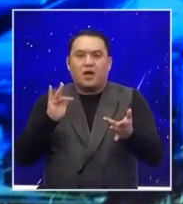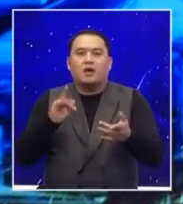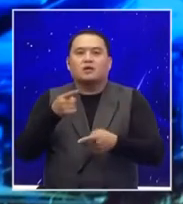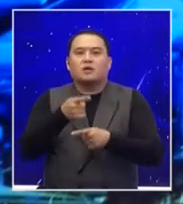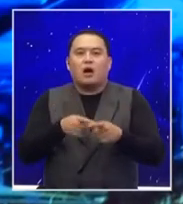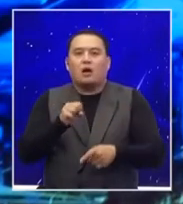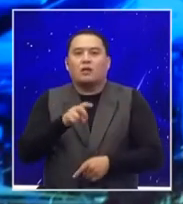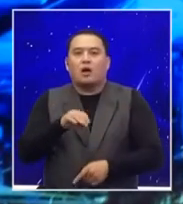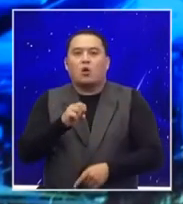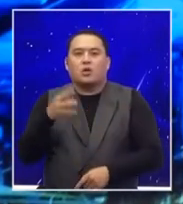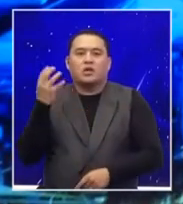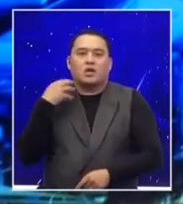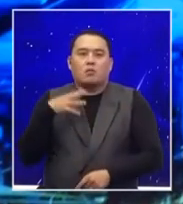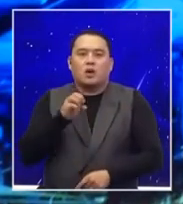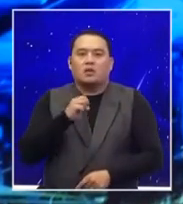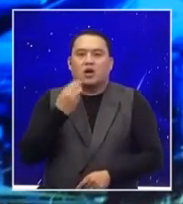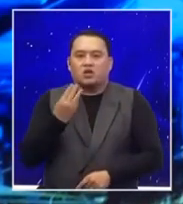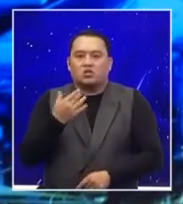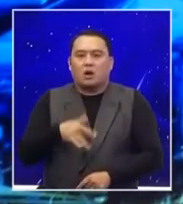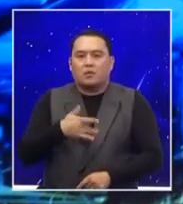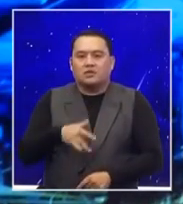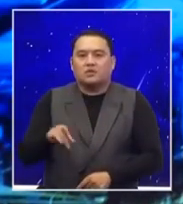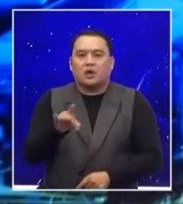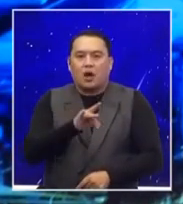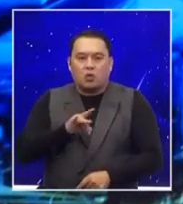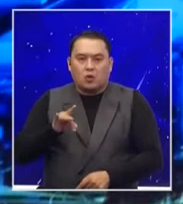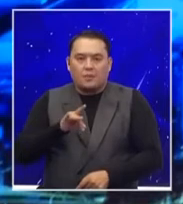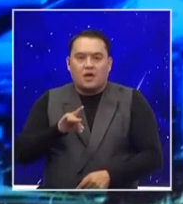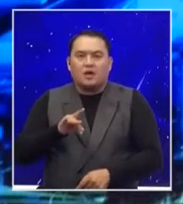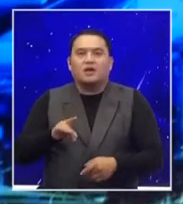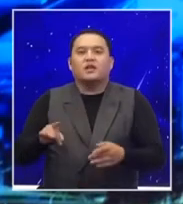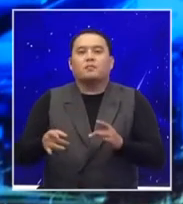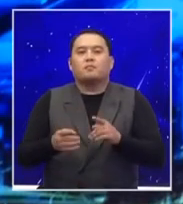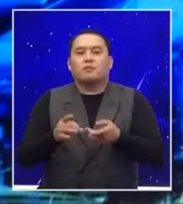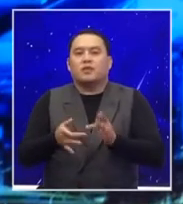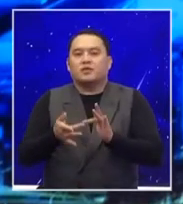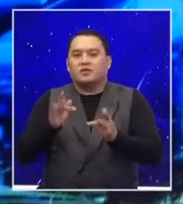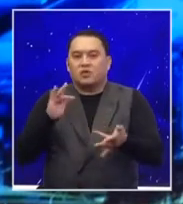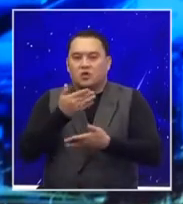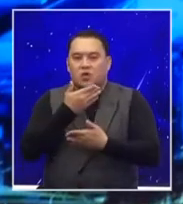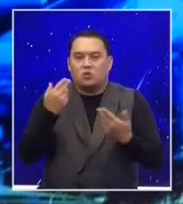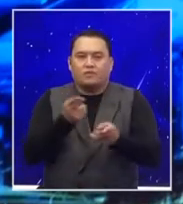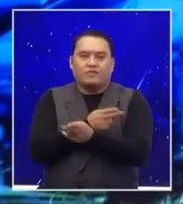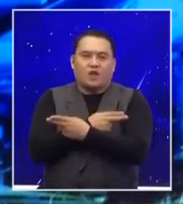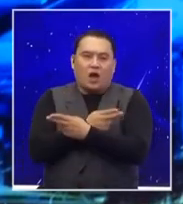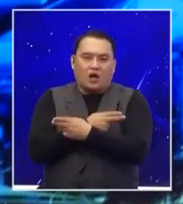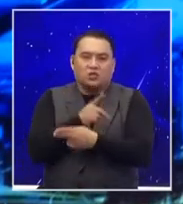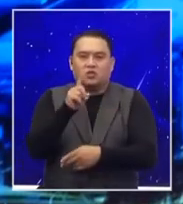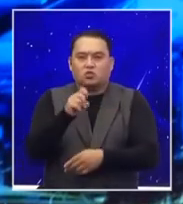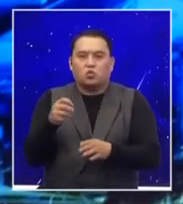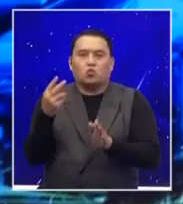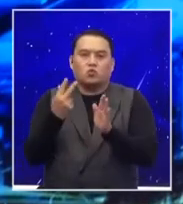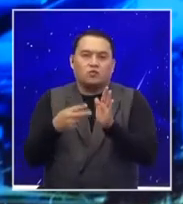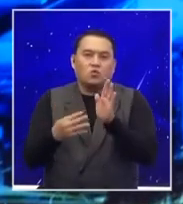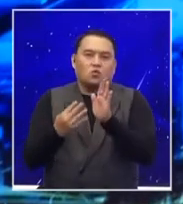на Алакульский, Кербулакский, Балхашский и Жамбылский районы. Также в регионе глобальная сеть отсутствует в дачных массивах. Таковых